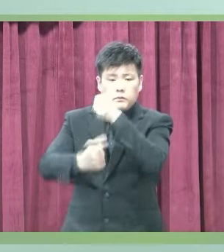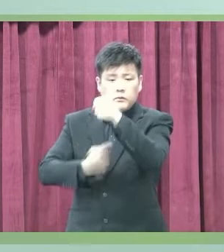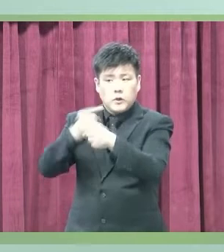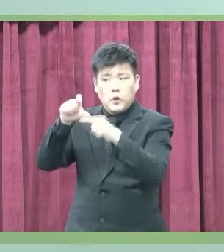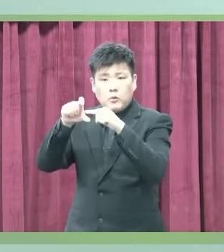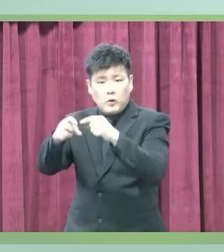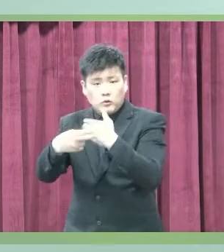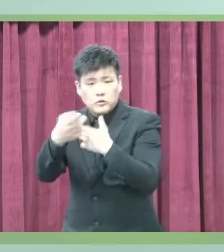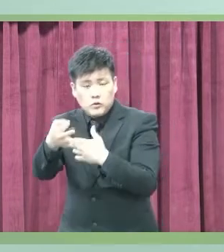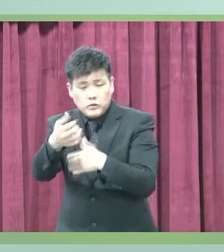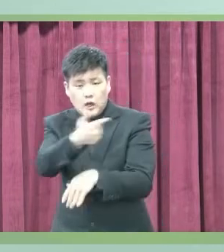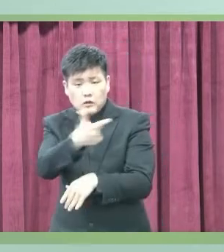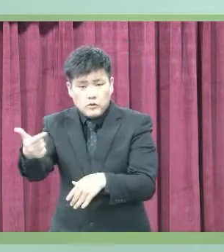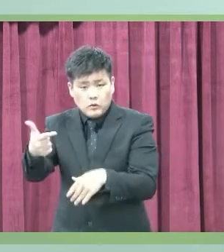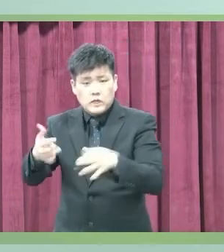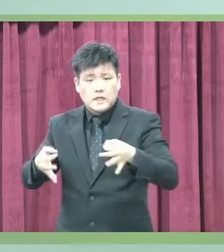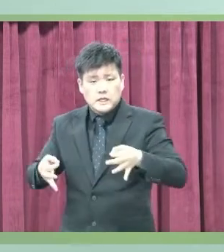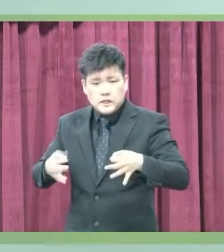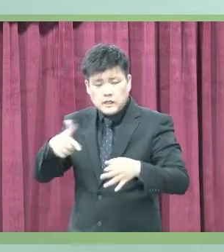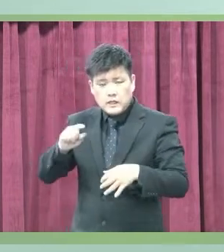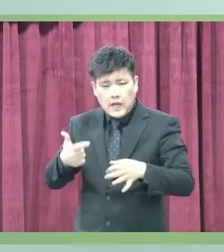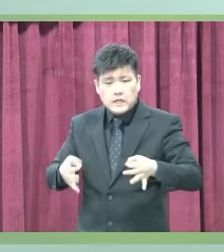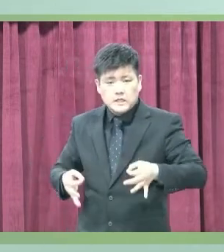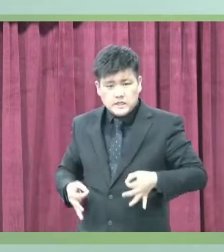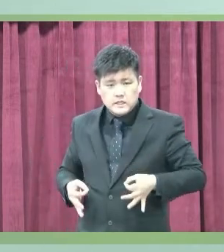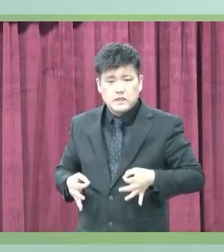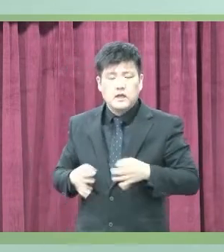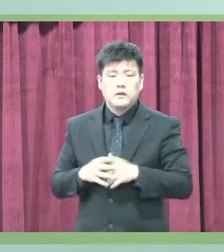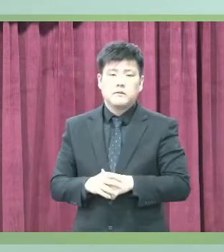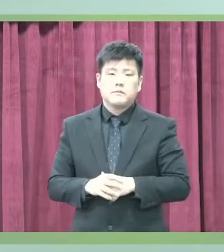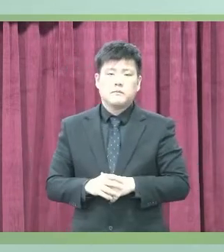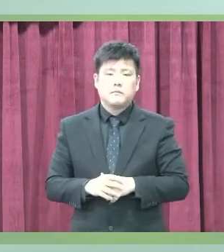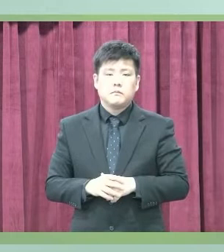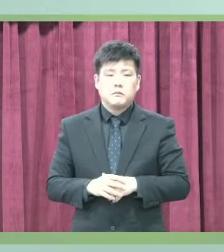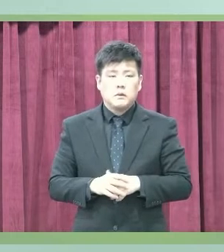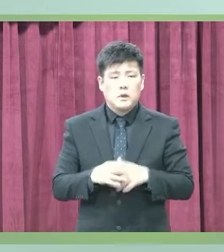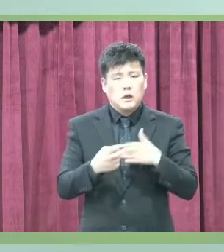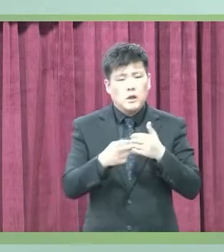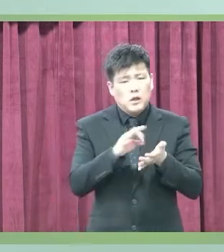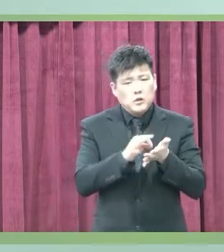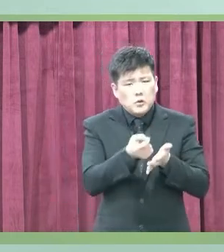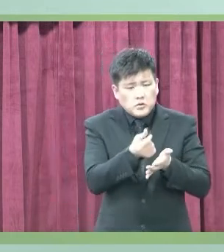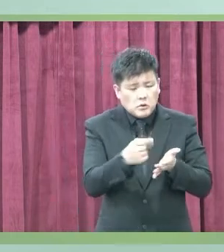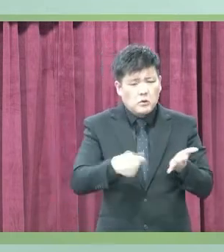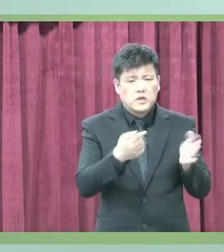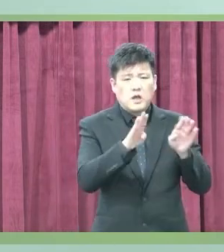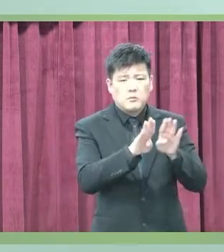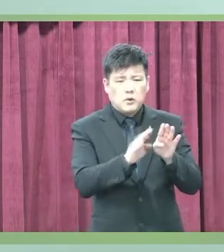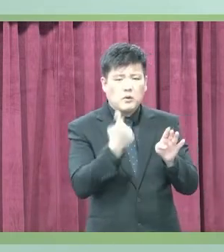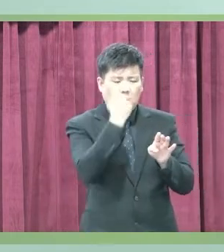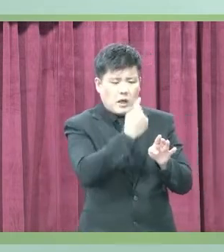진료비가 높은 장애 유형은 간, 심장, 심장장애 순이고 낮은 장애 유형은 자폐성 안면